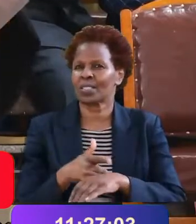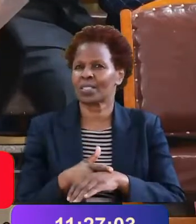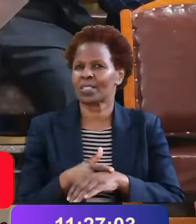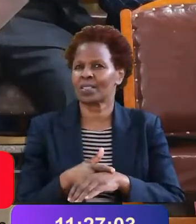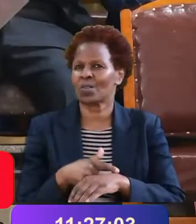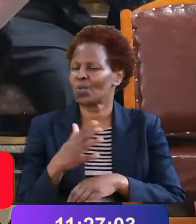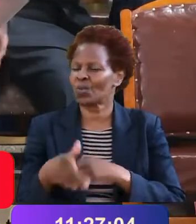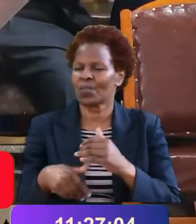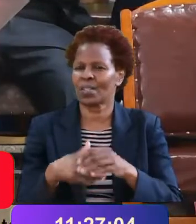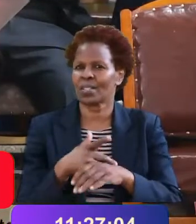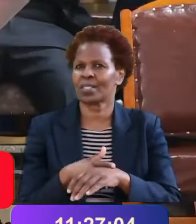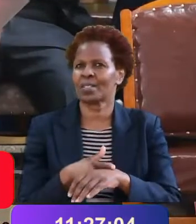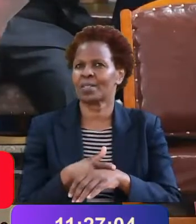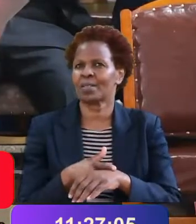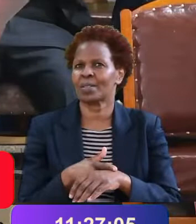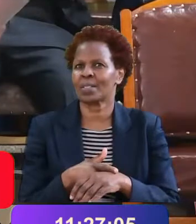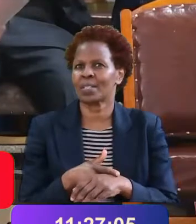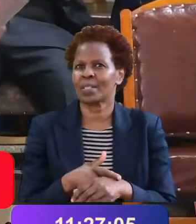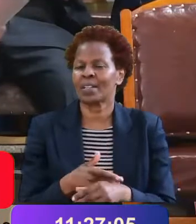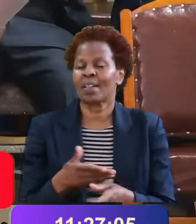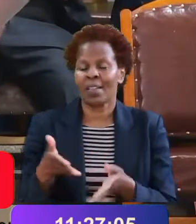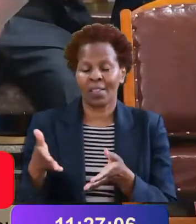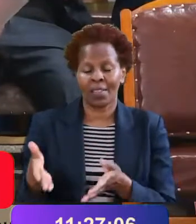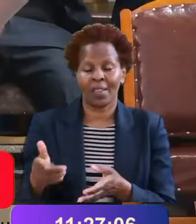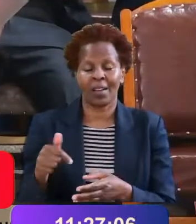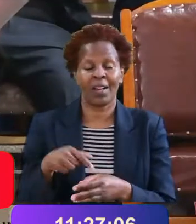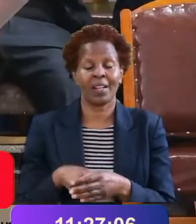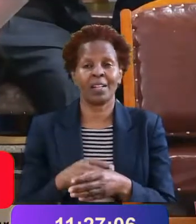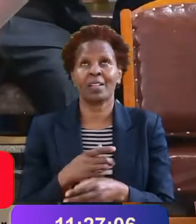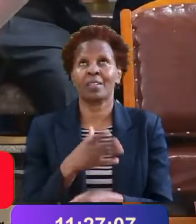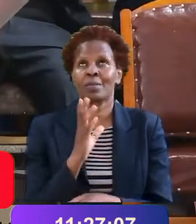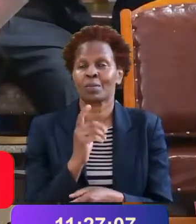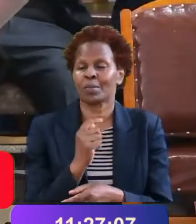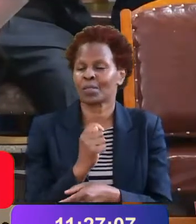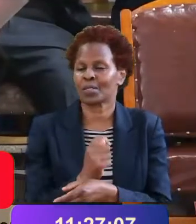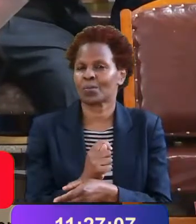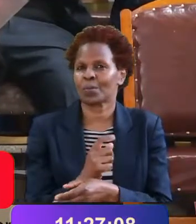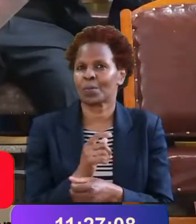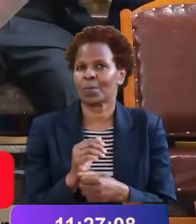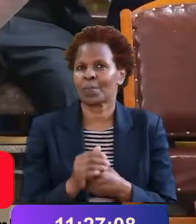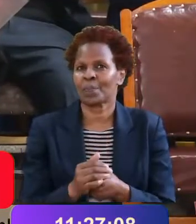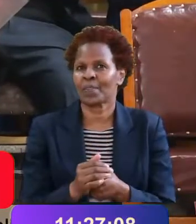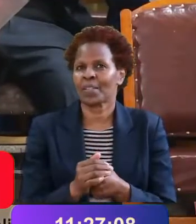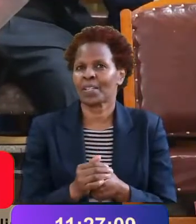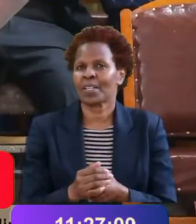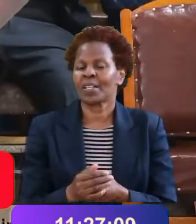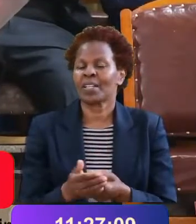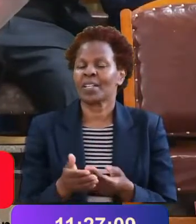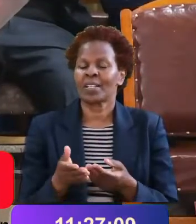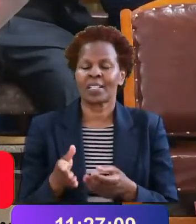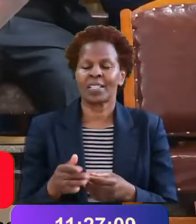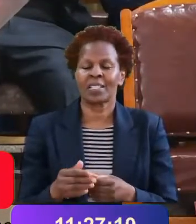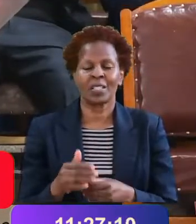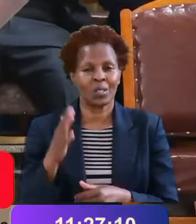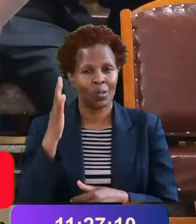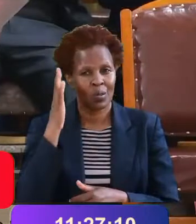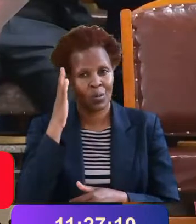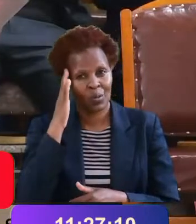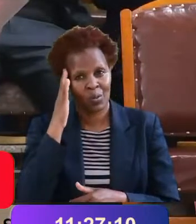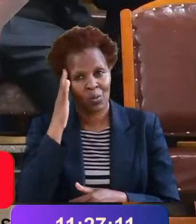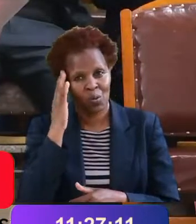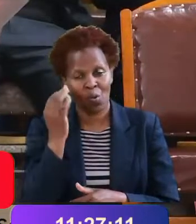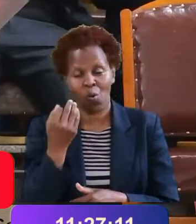all the time, anapatikana katika hekalu yake Bwana. Na yeye alikuwa amejulishwa